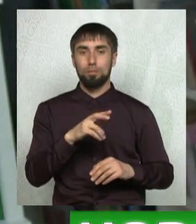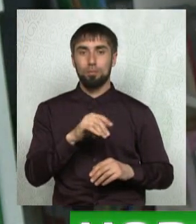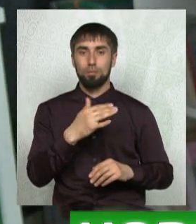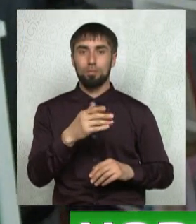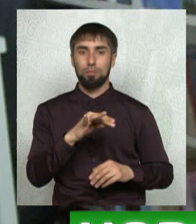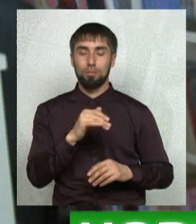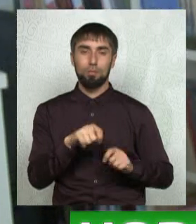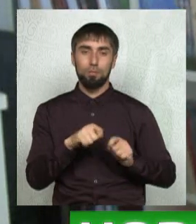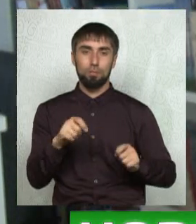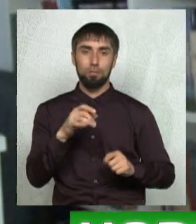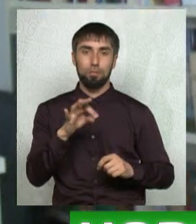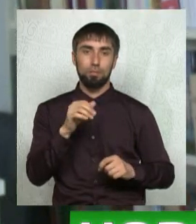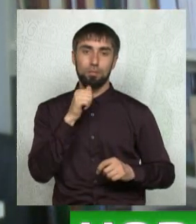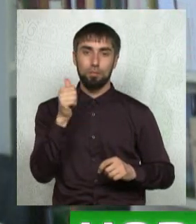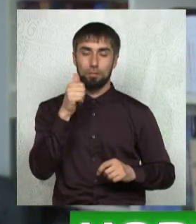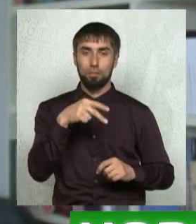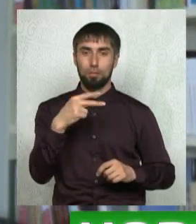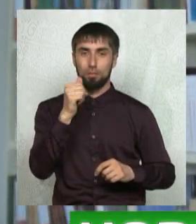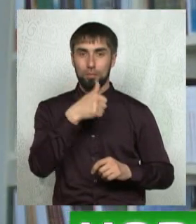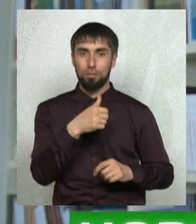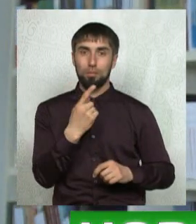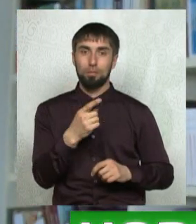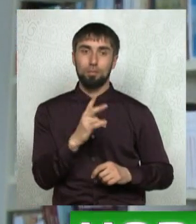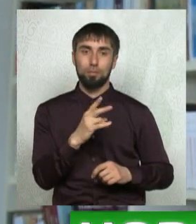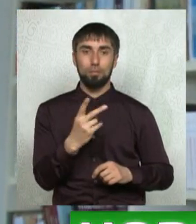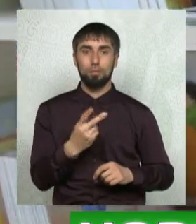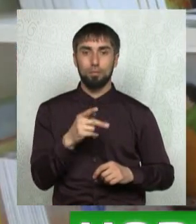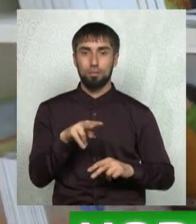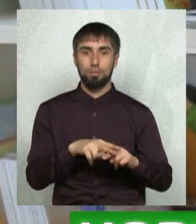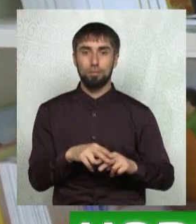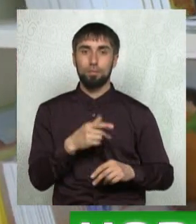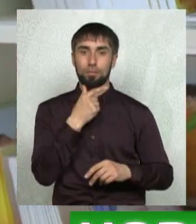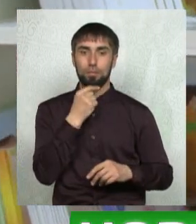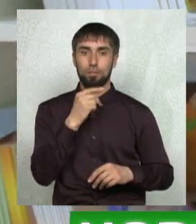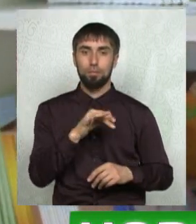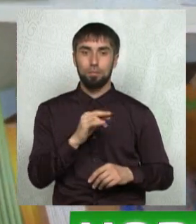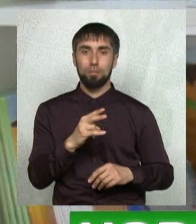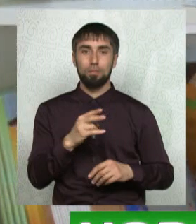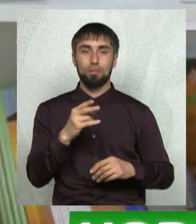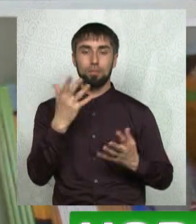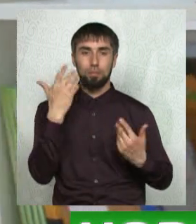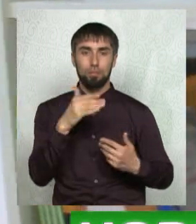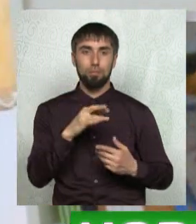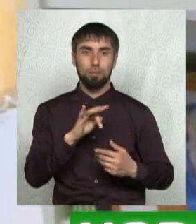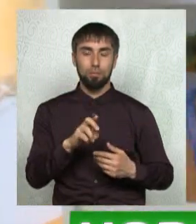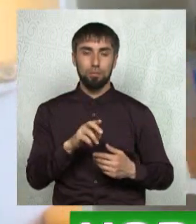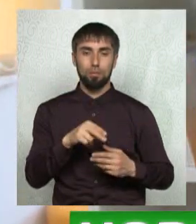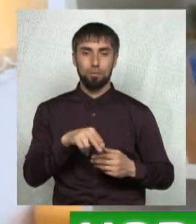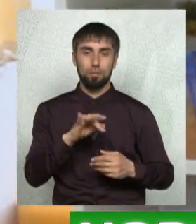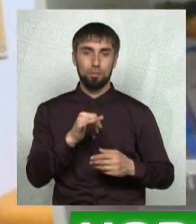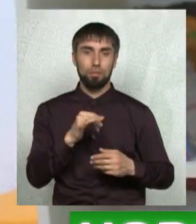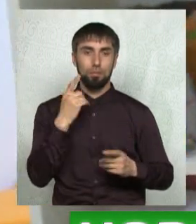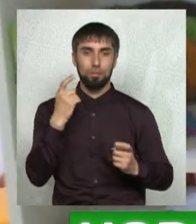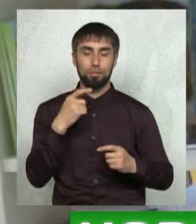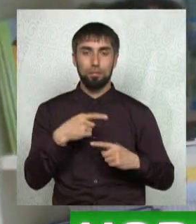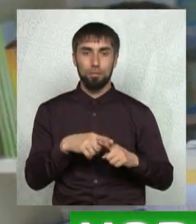республике открылись в октябре 2020 года. Одна в Назрани, вторая здесь. Красивый дизайн, комфорт и доступ к новейшим информационным